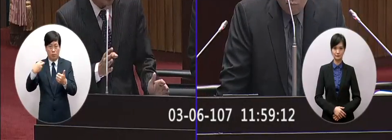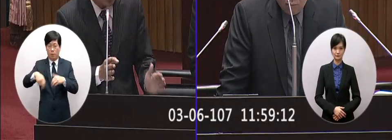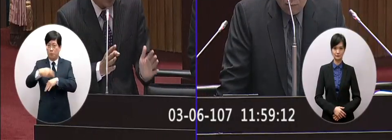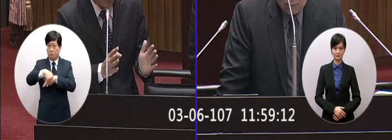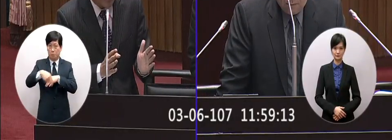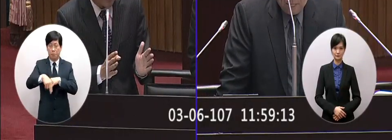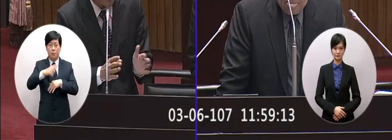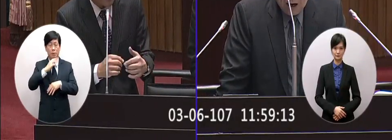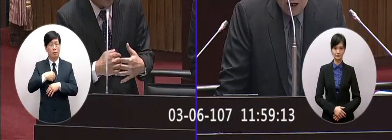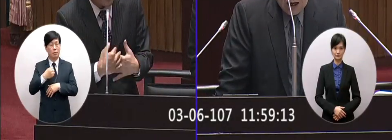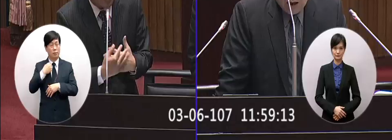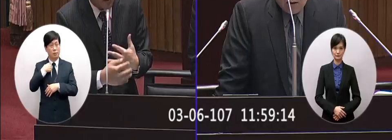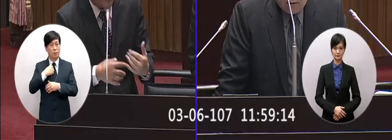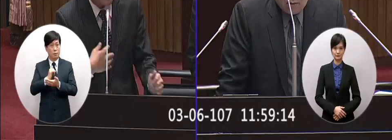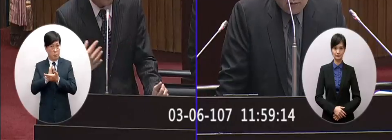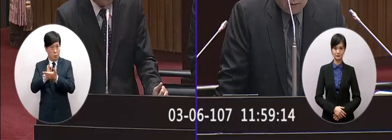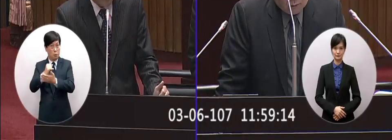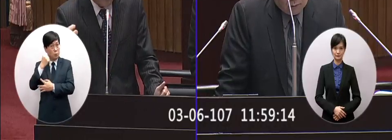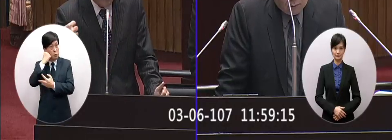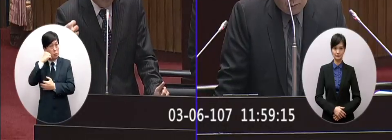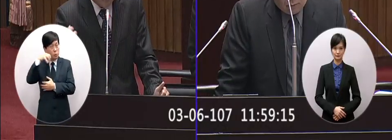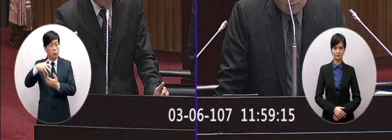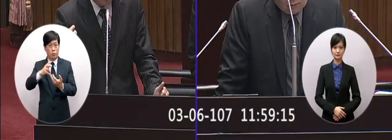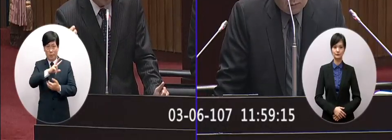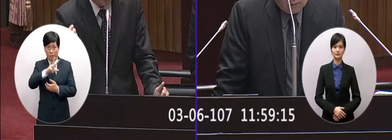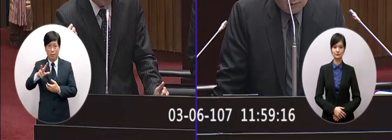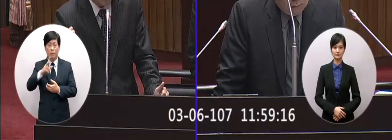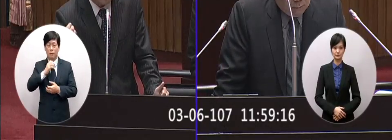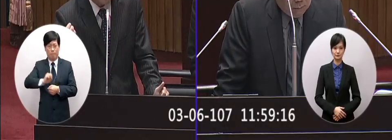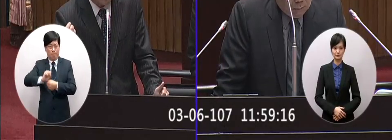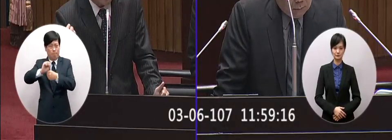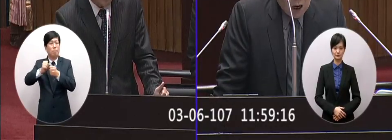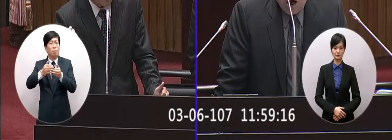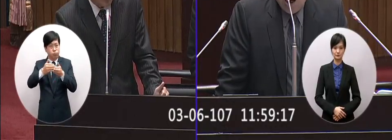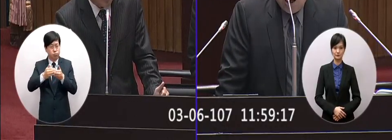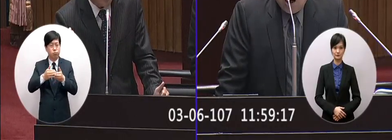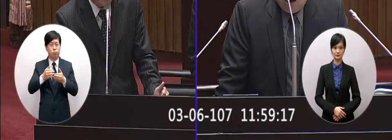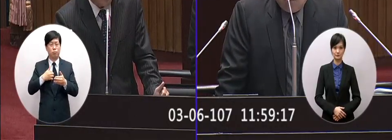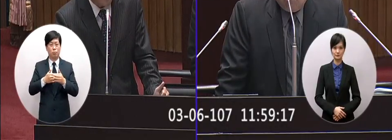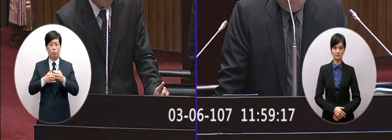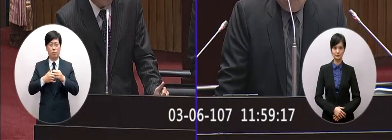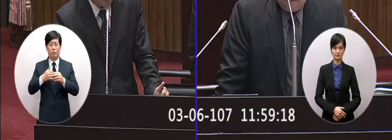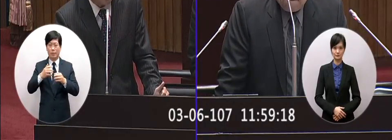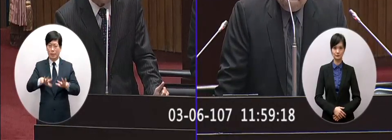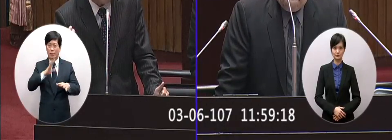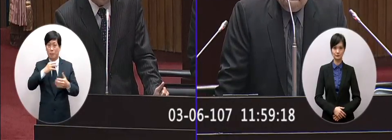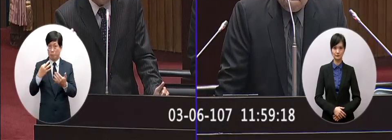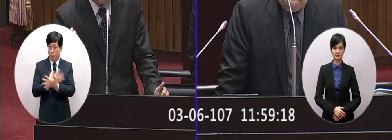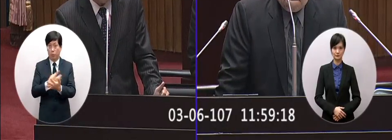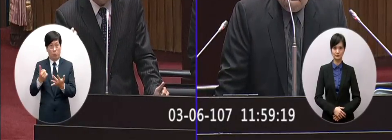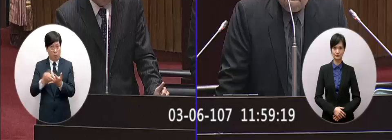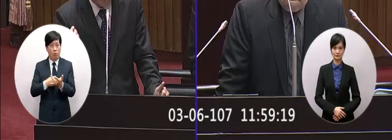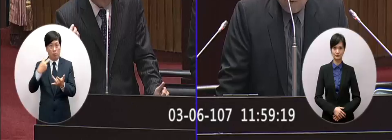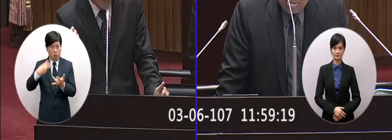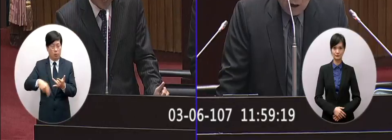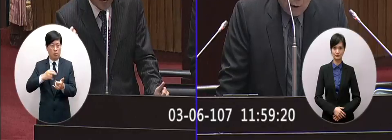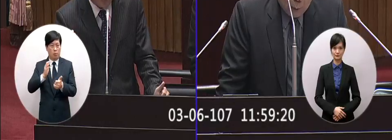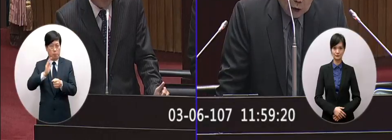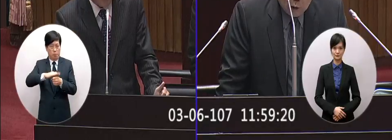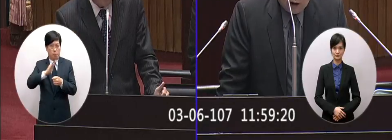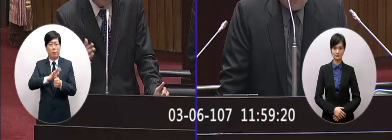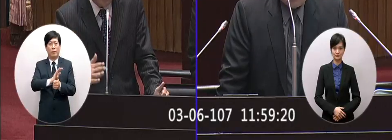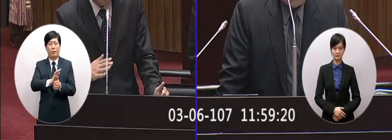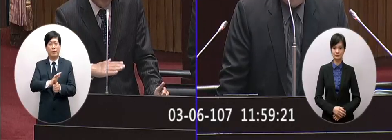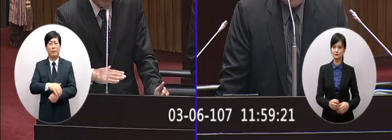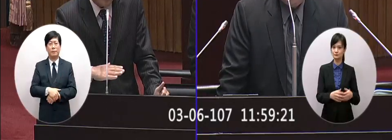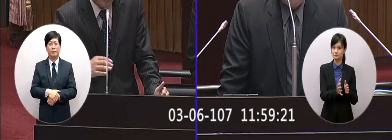划住宿型的怎么样强化这些强度需要的，好，现在目前提供量能不足的这样的强度服务把它做出来。